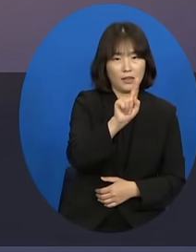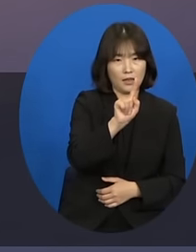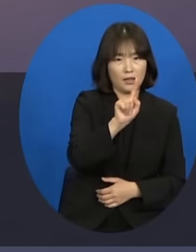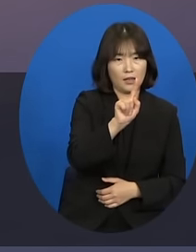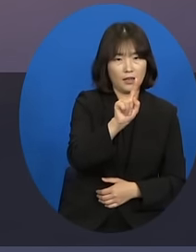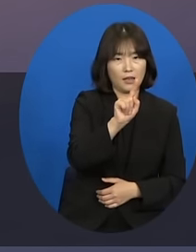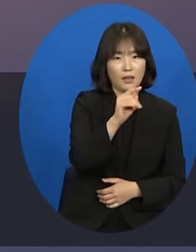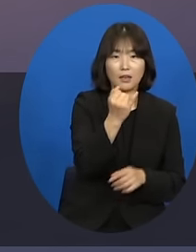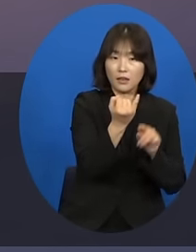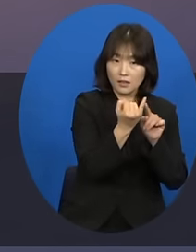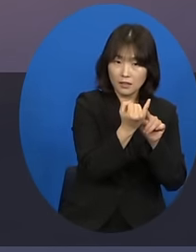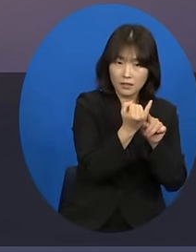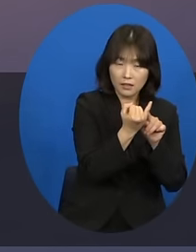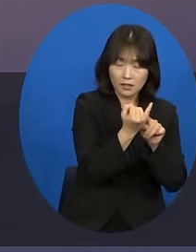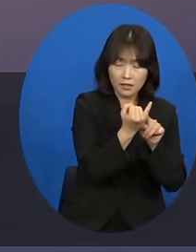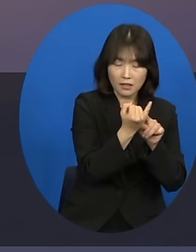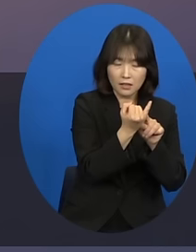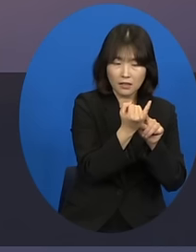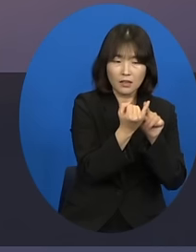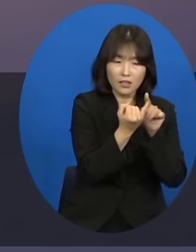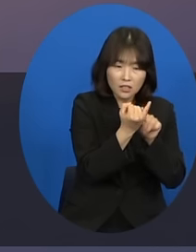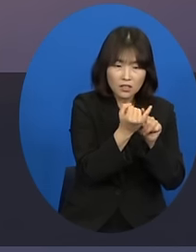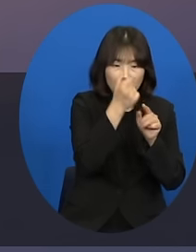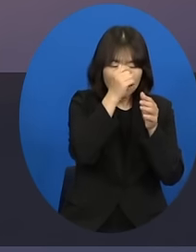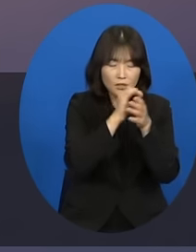그의 기도를 하나님이 기억하셨다.